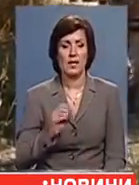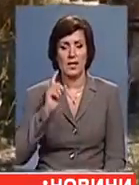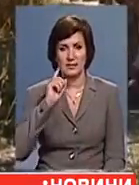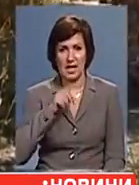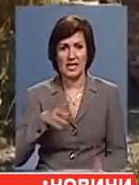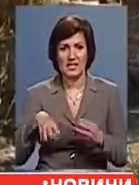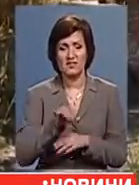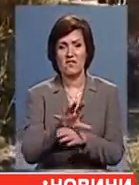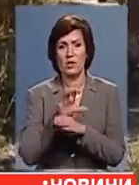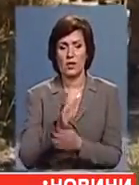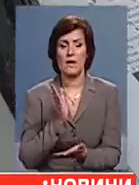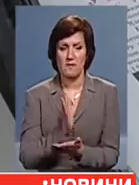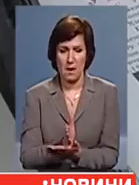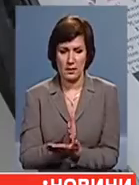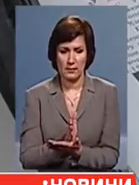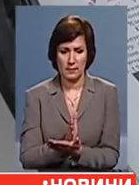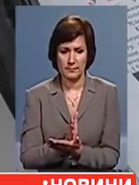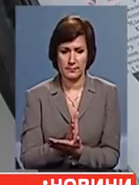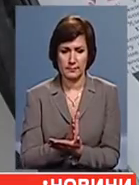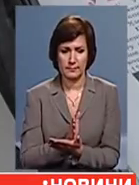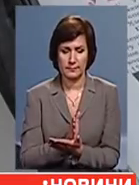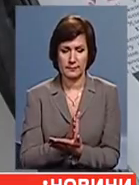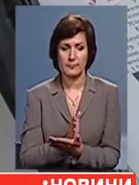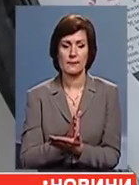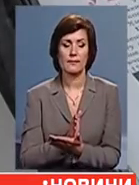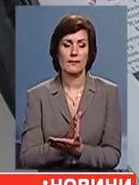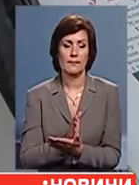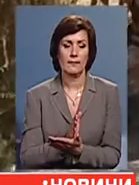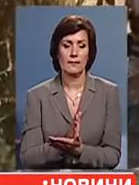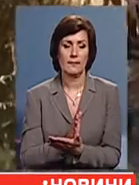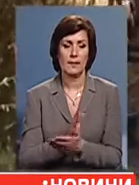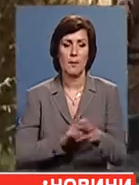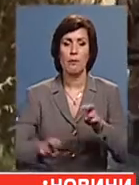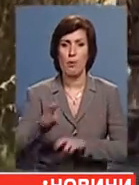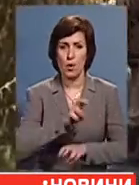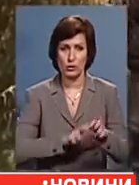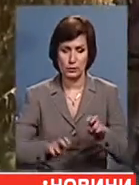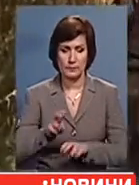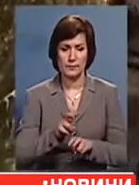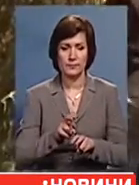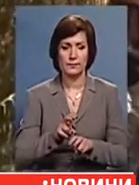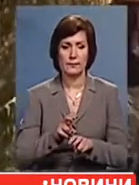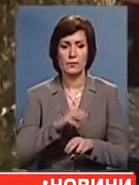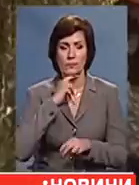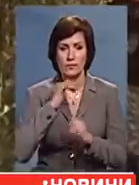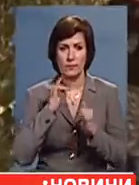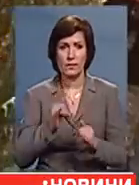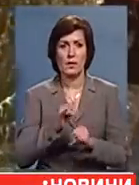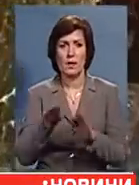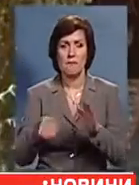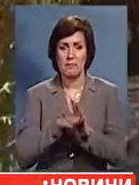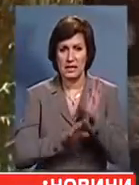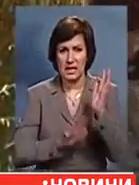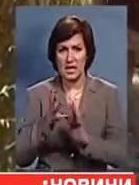всі, фотографії маєте, так? Так. Значить, в період пошуку. Увагу приділяти попід дерева,